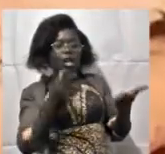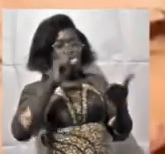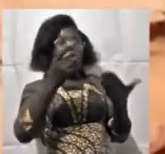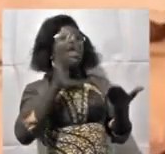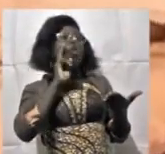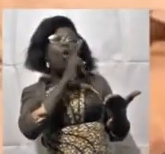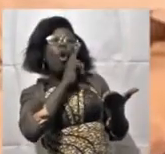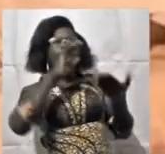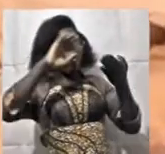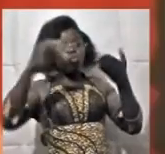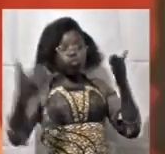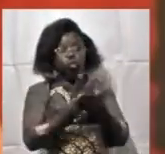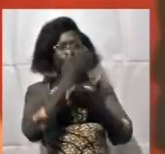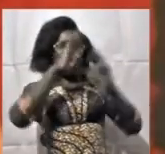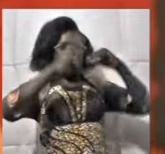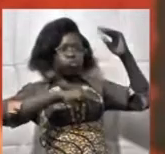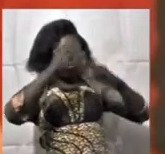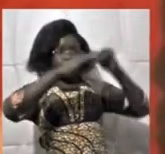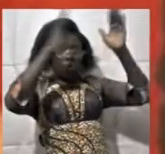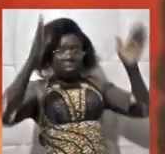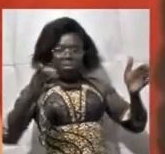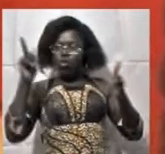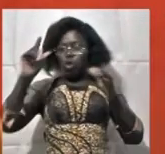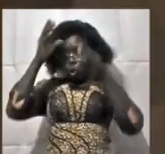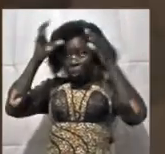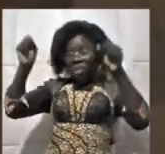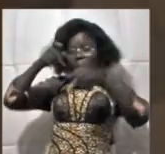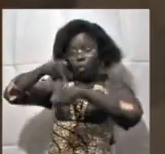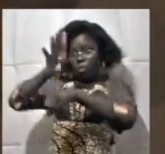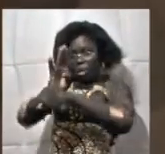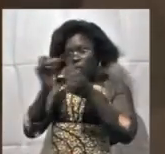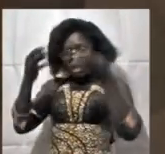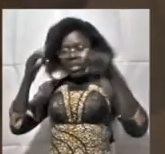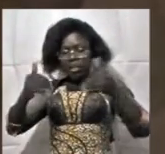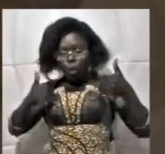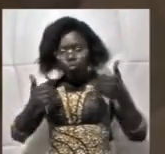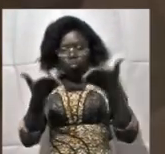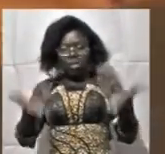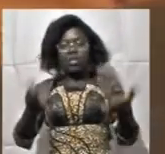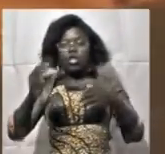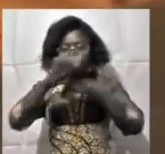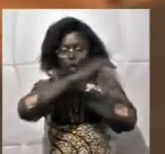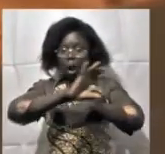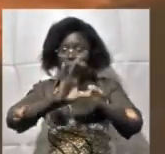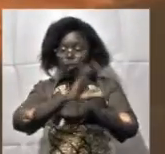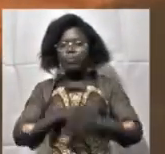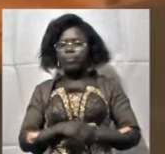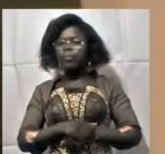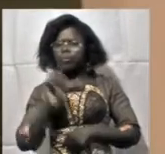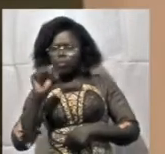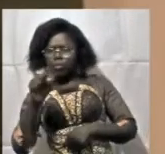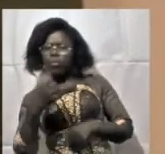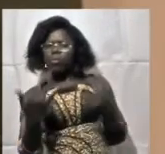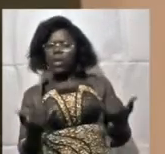qui rejoignent ainsi la dynamique de modernisation de l'offre hôtelière enclenchée par le président de la République